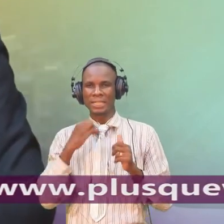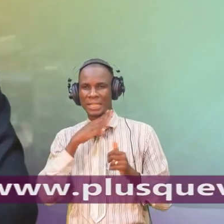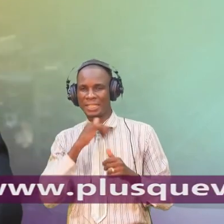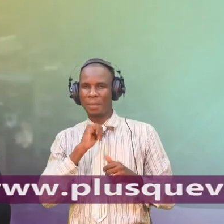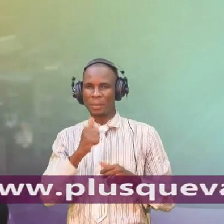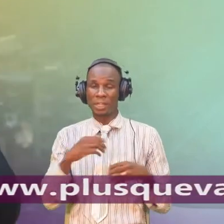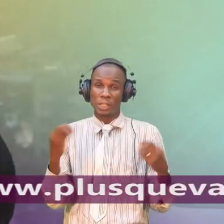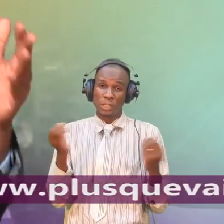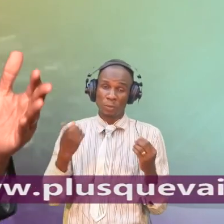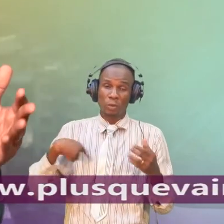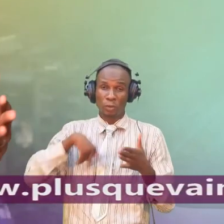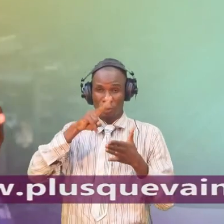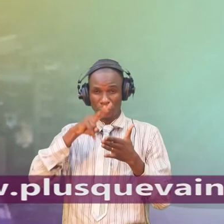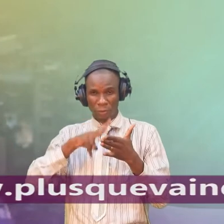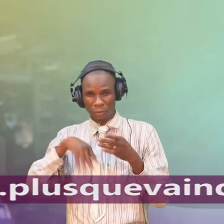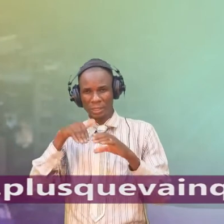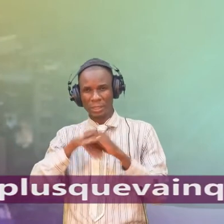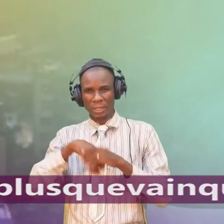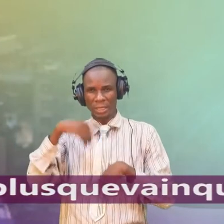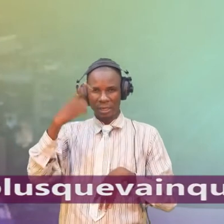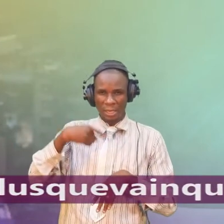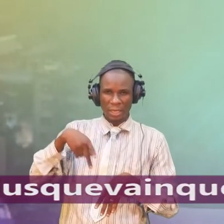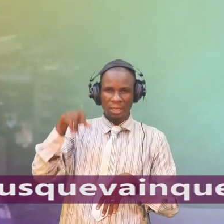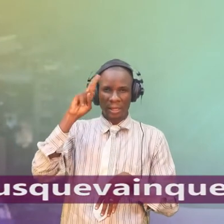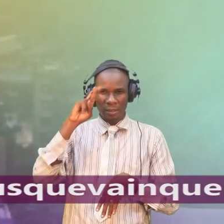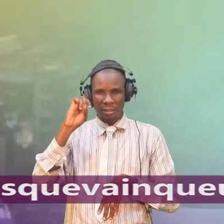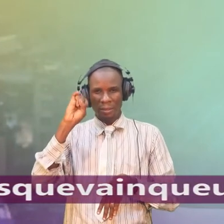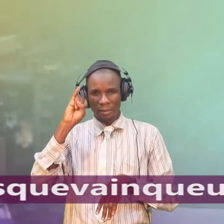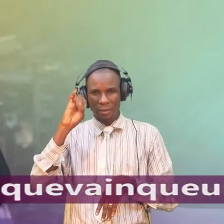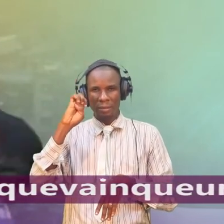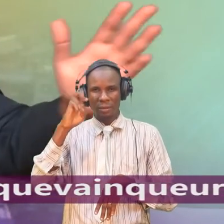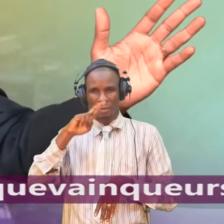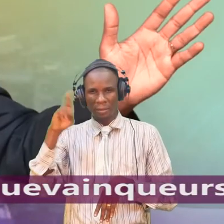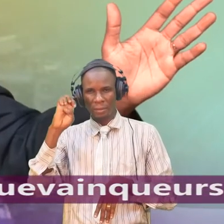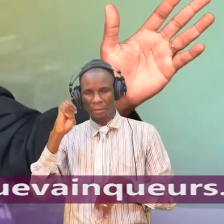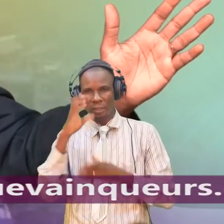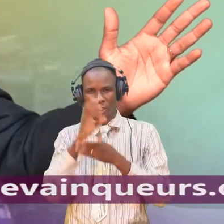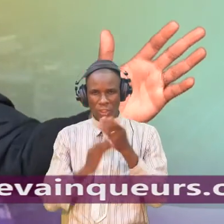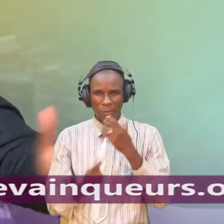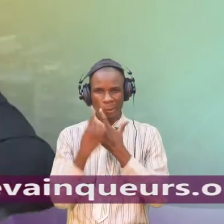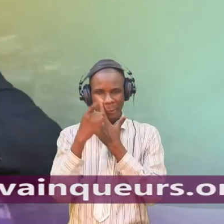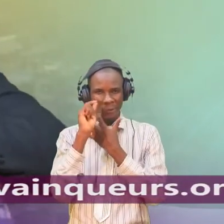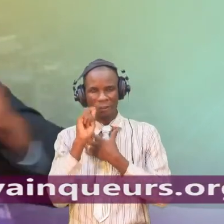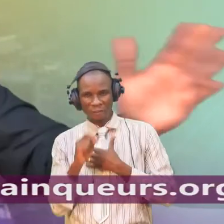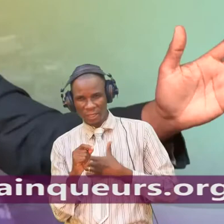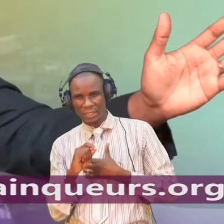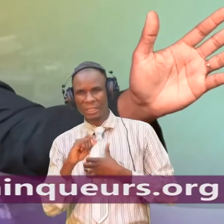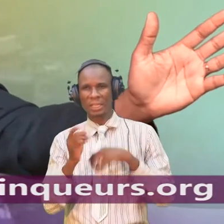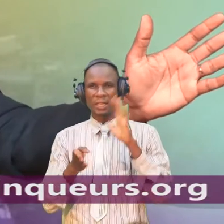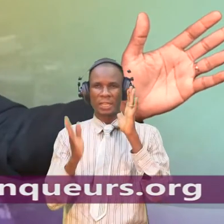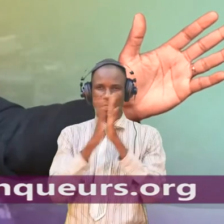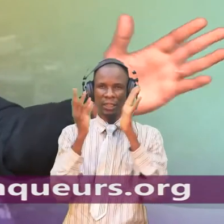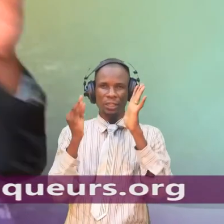Aliingia ulimwenguni kama mwana wa Adamu. Yesu alisema kwamba hakuna dhahabu